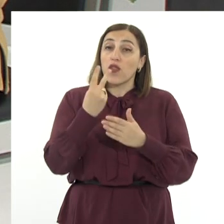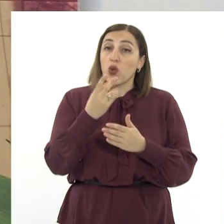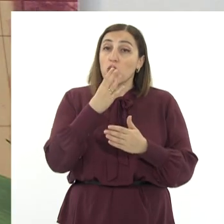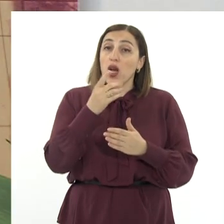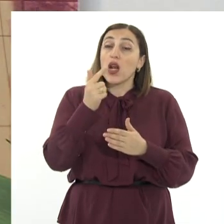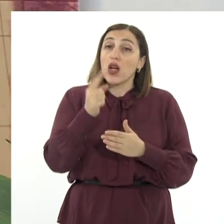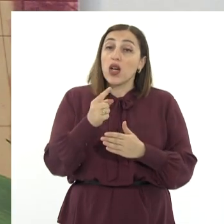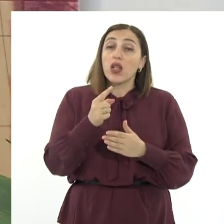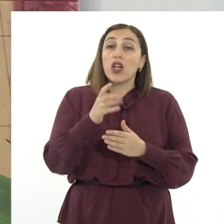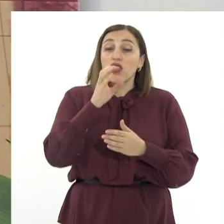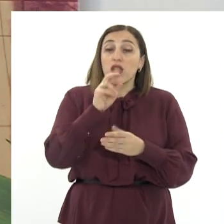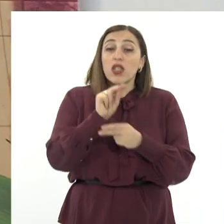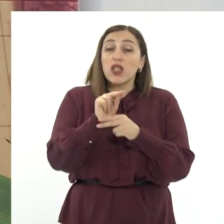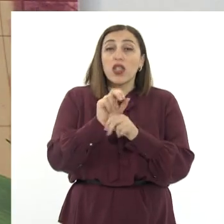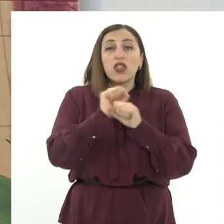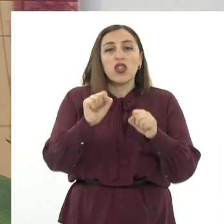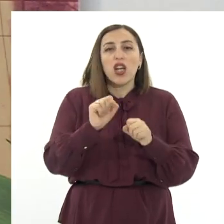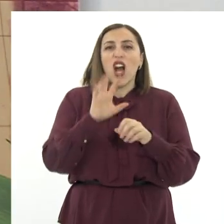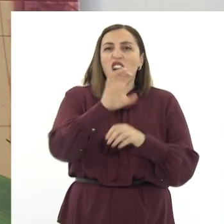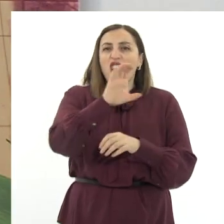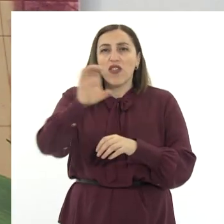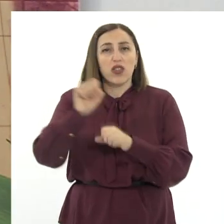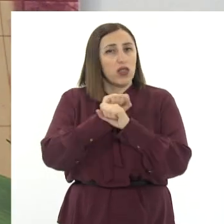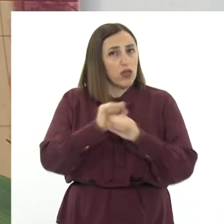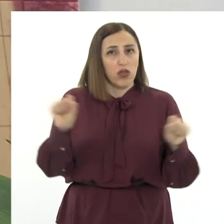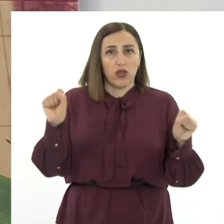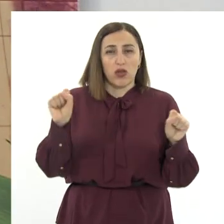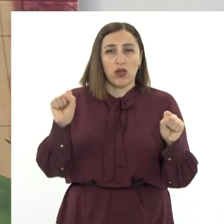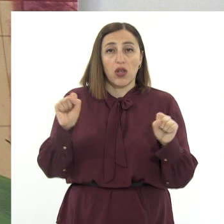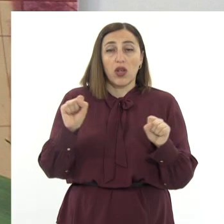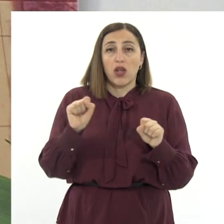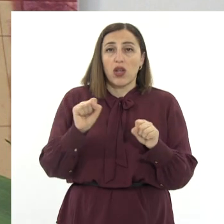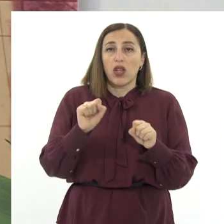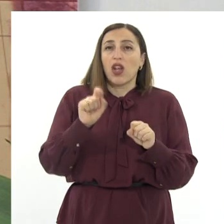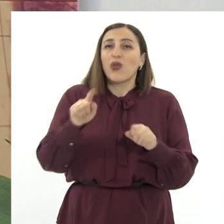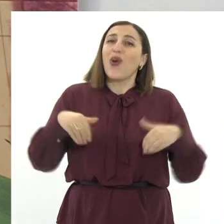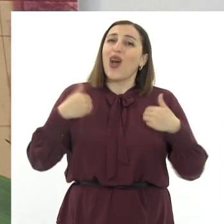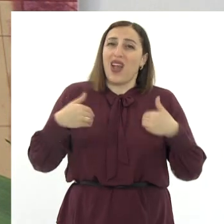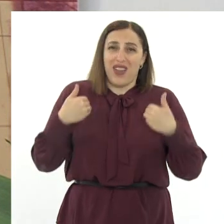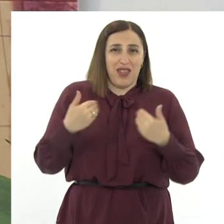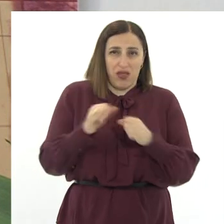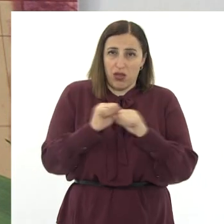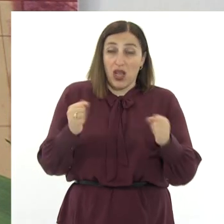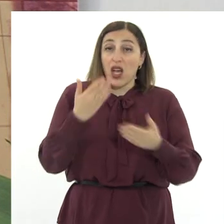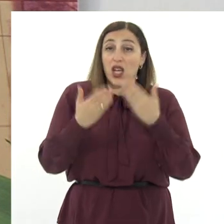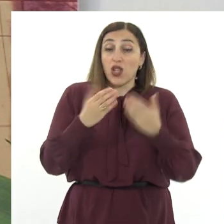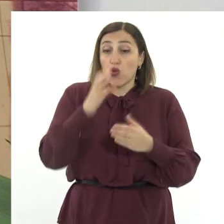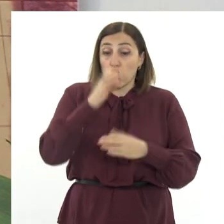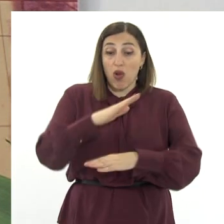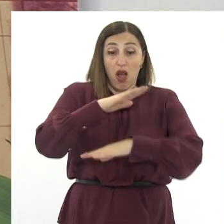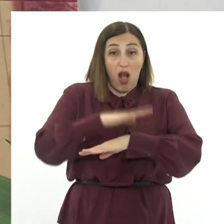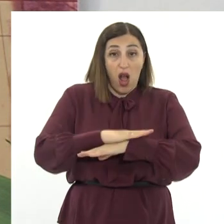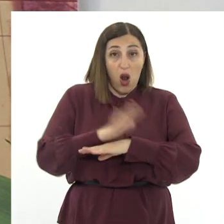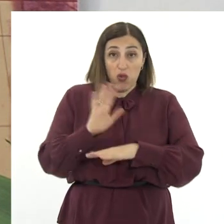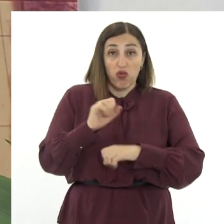եմ մինչև 2.5 տարեկան, մի սովորեցեք հարցակվել ժանամարդու վրա, դրանով մի ուրախացեք, եթե շունը